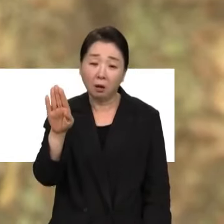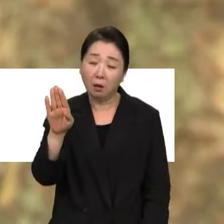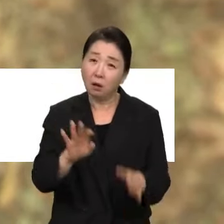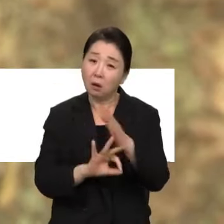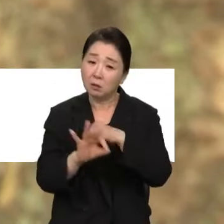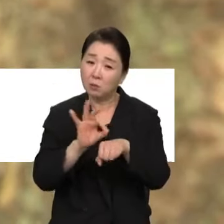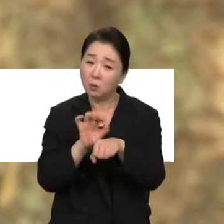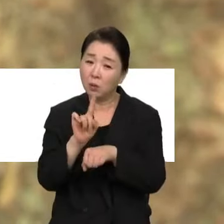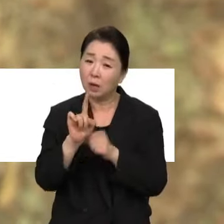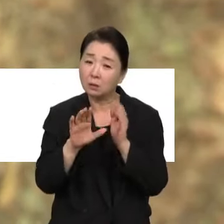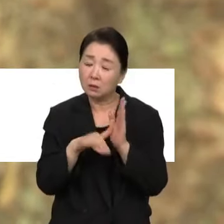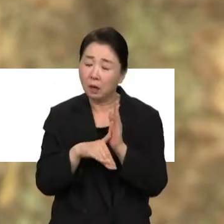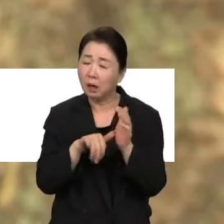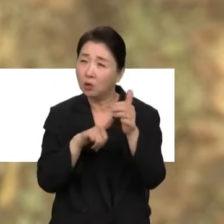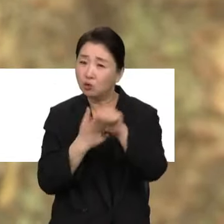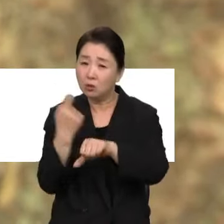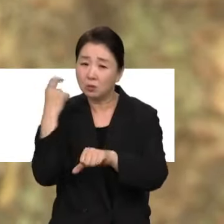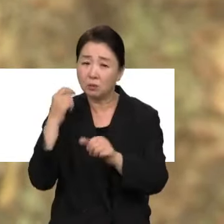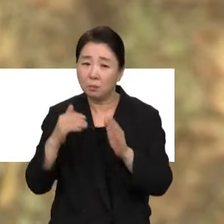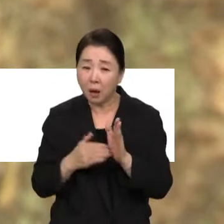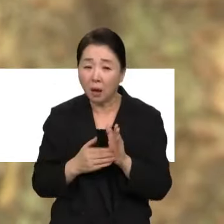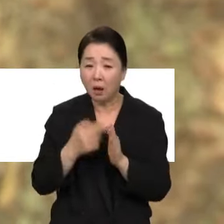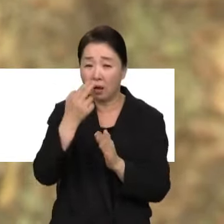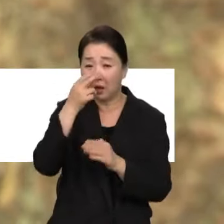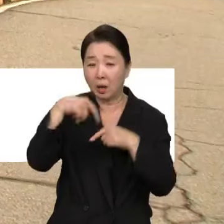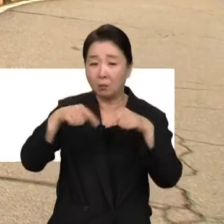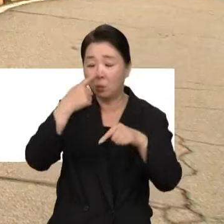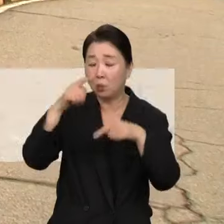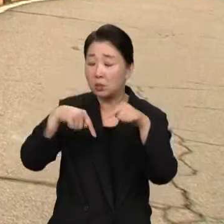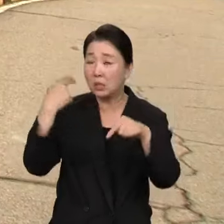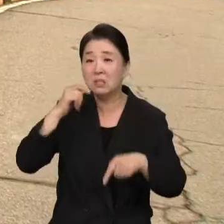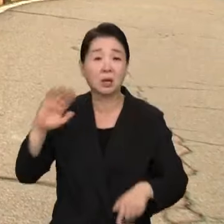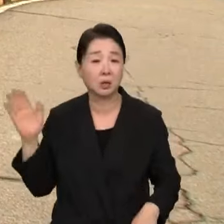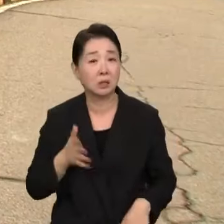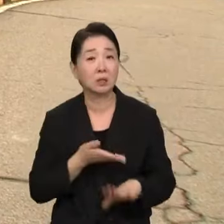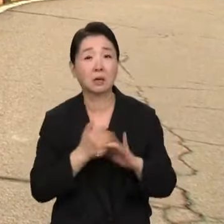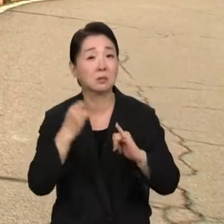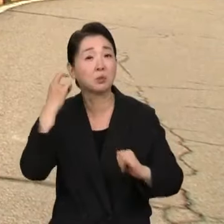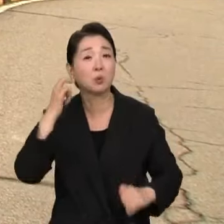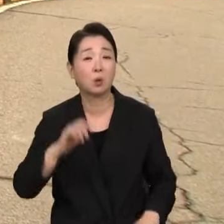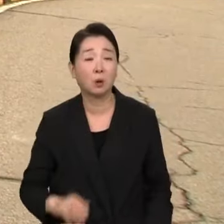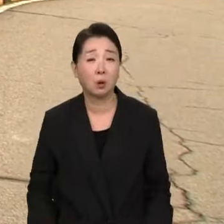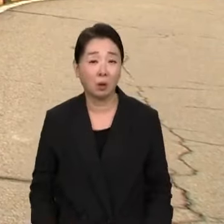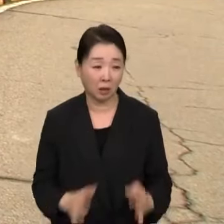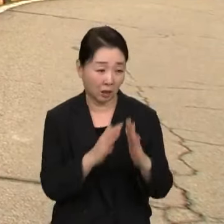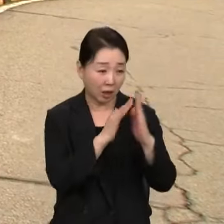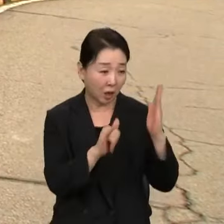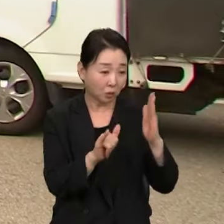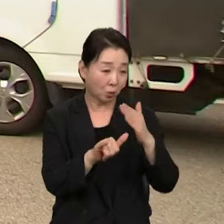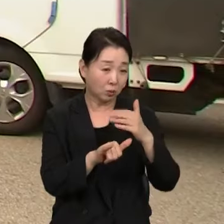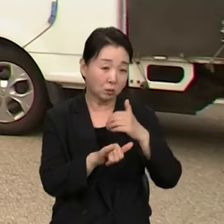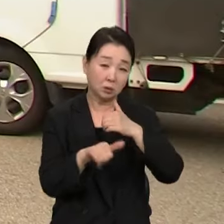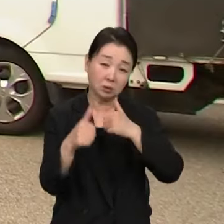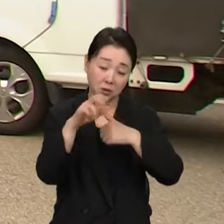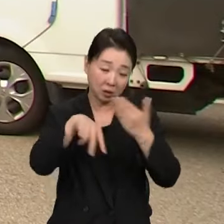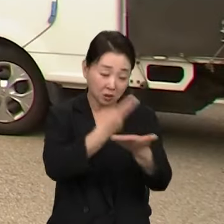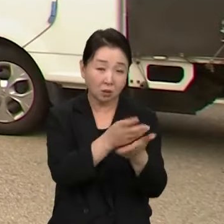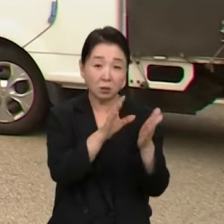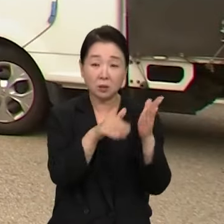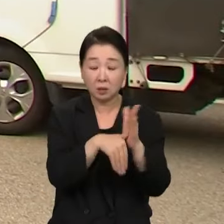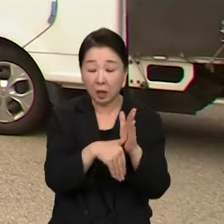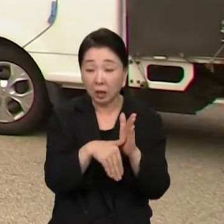11시경에 소식을 듣고 그것도 감독 코치님에게 듣지 않고 유족들은 김 선수가 쓰러졌던 당시 같이 있었던